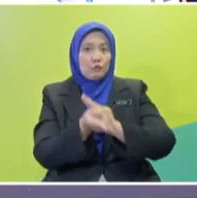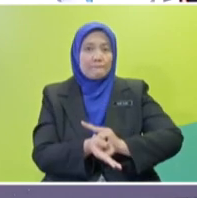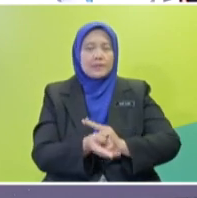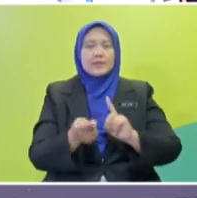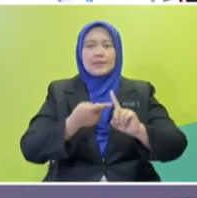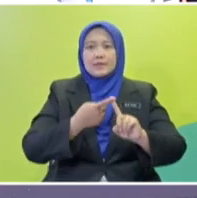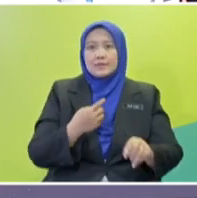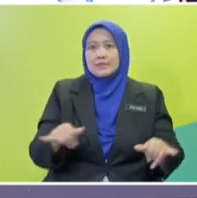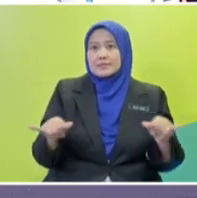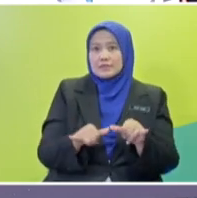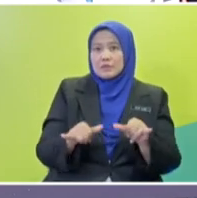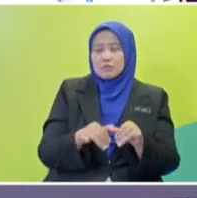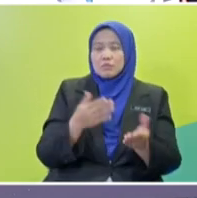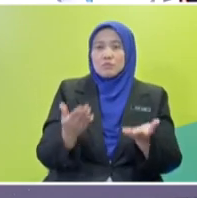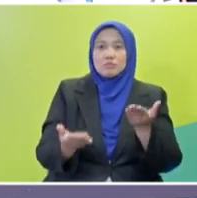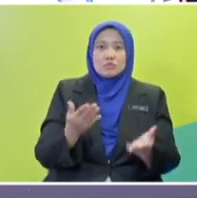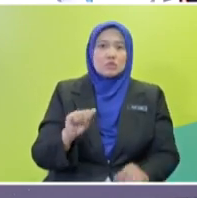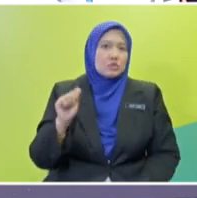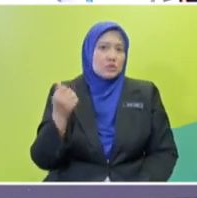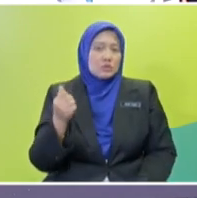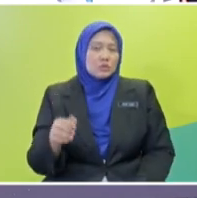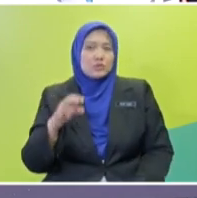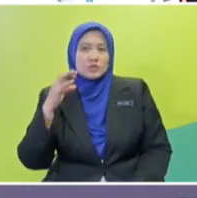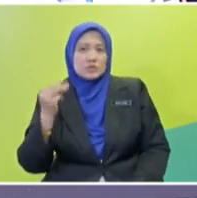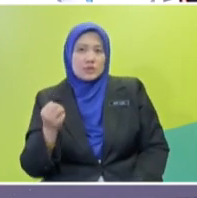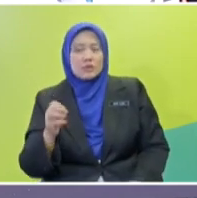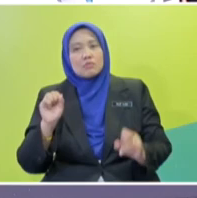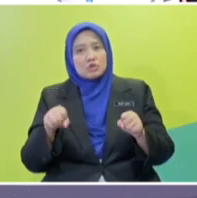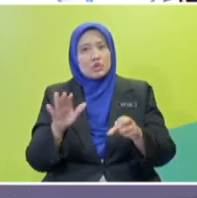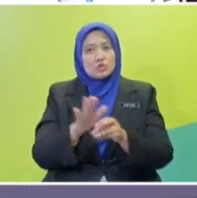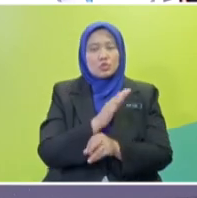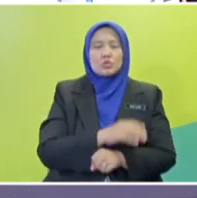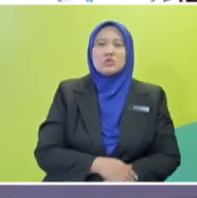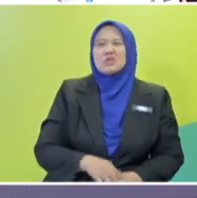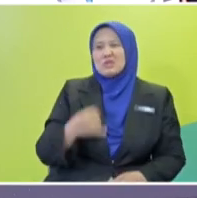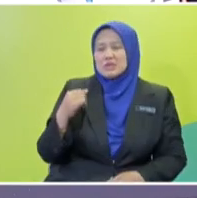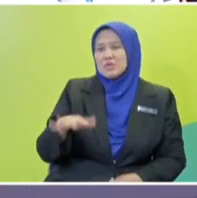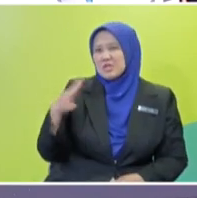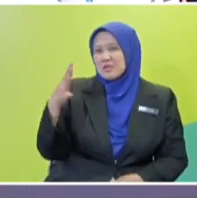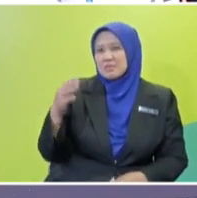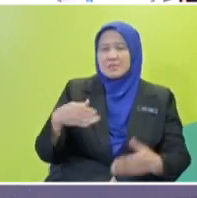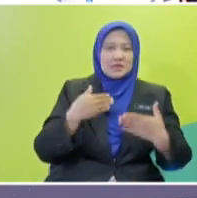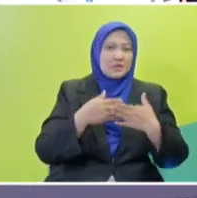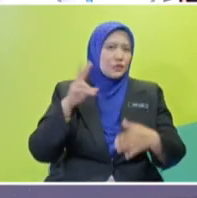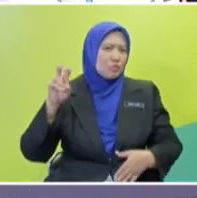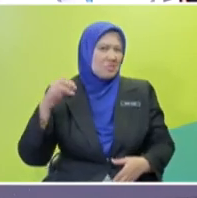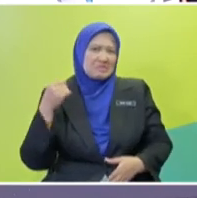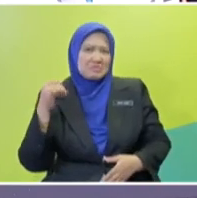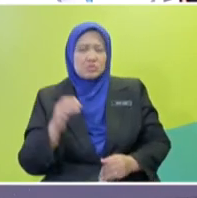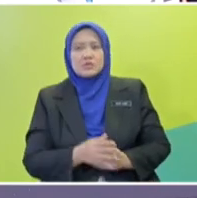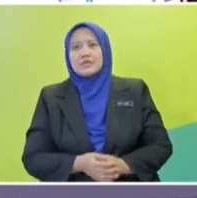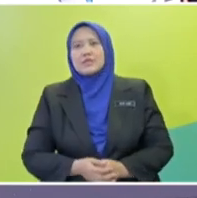oke mungkin 10 cm cukup ya jangan lebih 15 20 Oh lagi lah terus oke kalau lihat ini yang